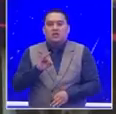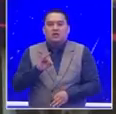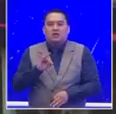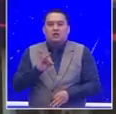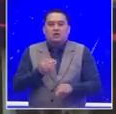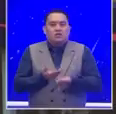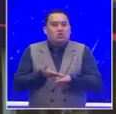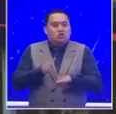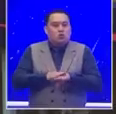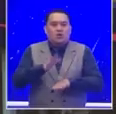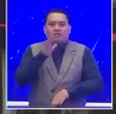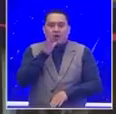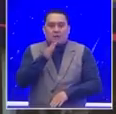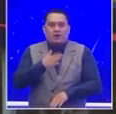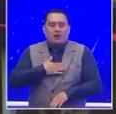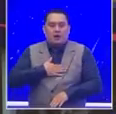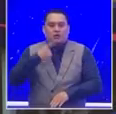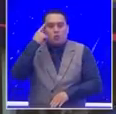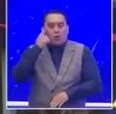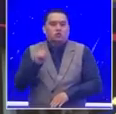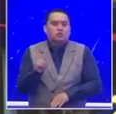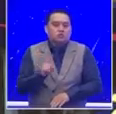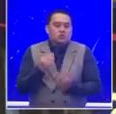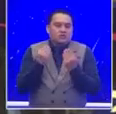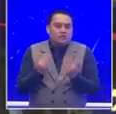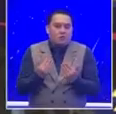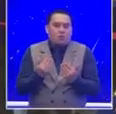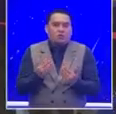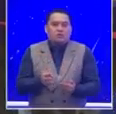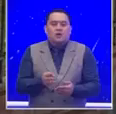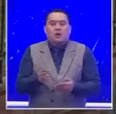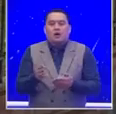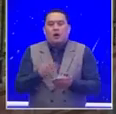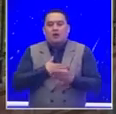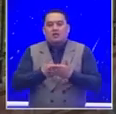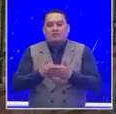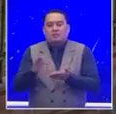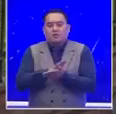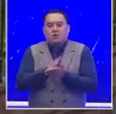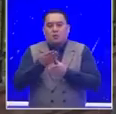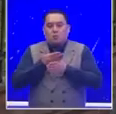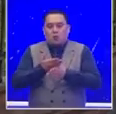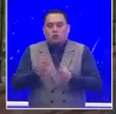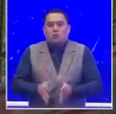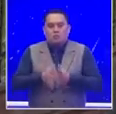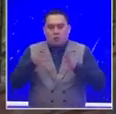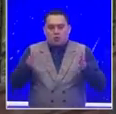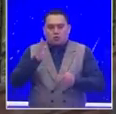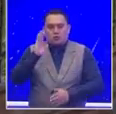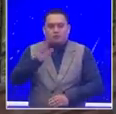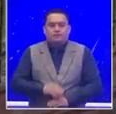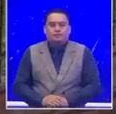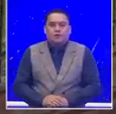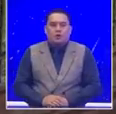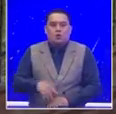столь тяжелое время, я думаю, что нас, добровольцев, будет все больше. Узнал о указе президента о